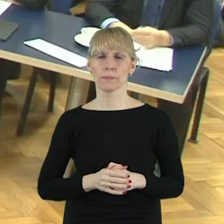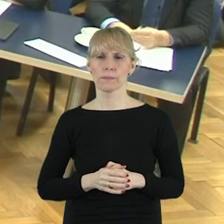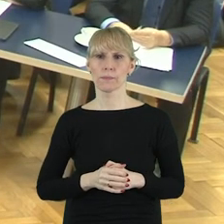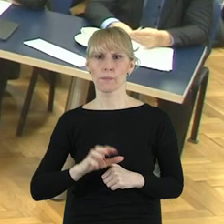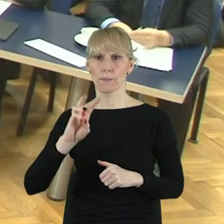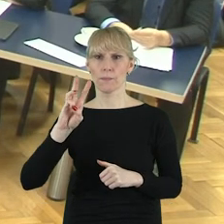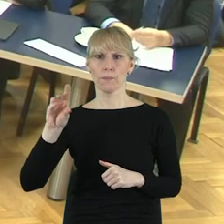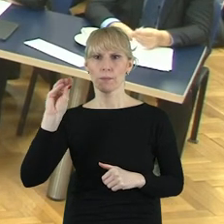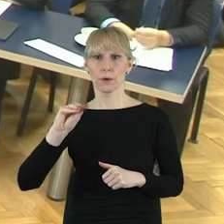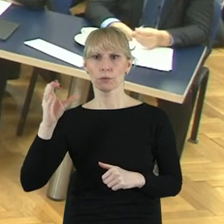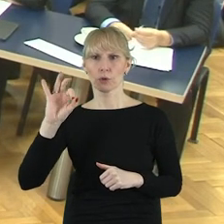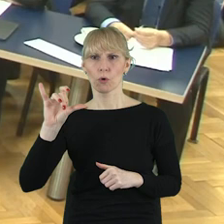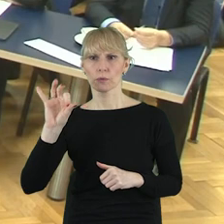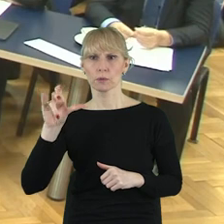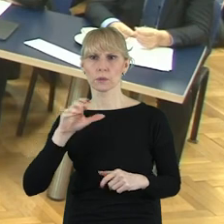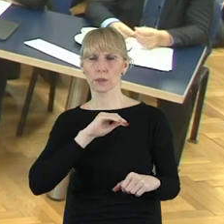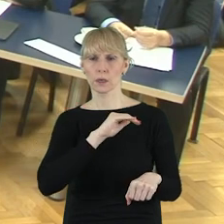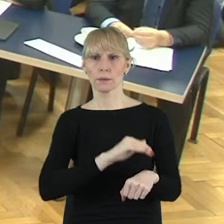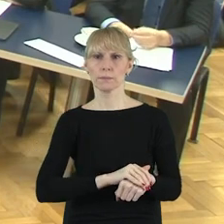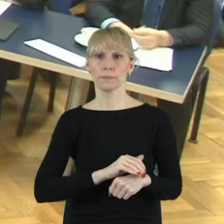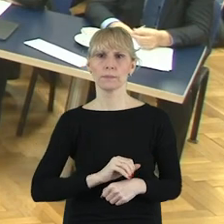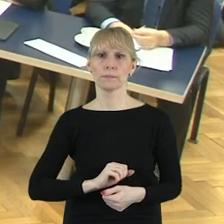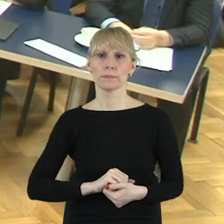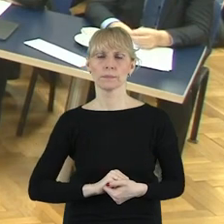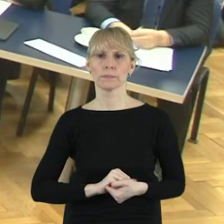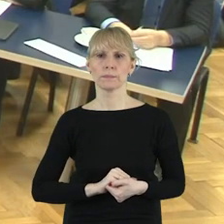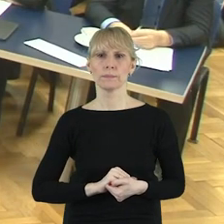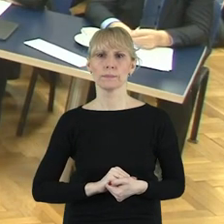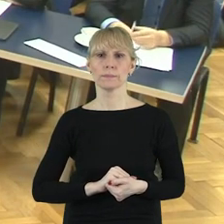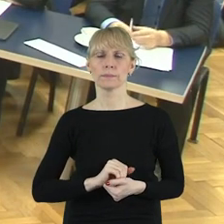Za. Pani radna Dorota Więckowska.